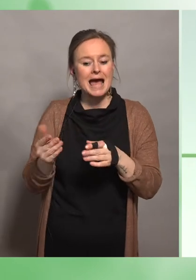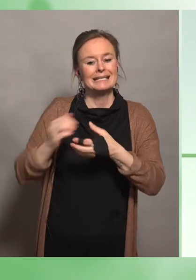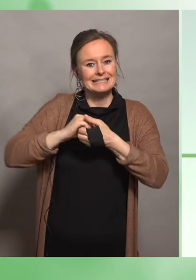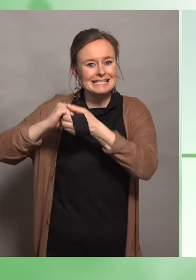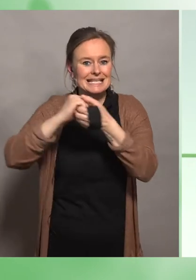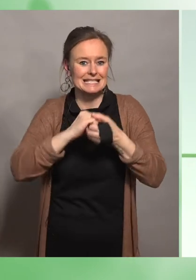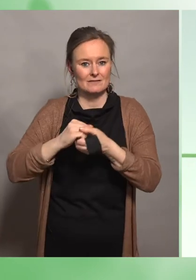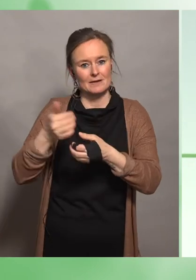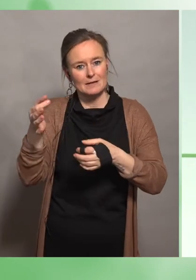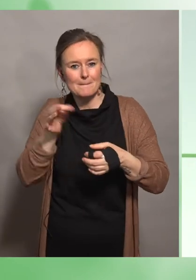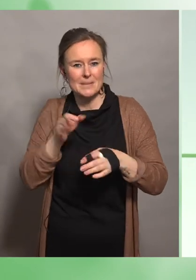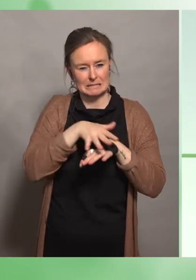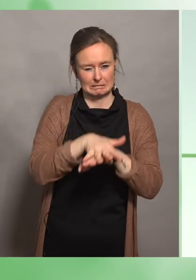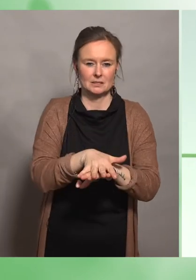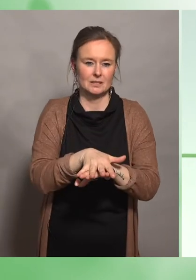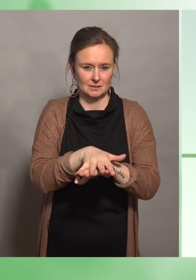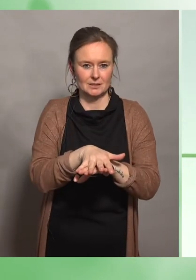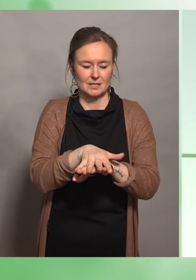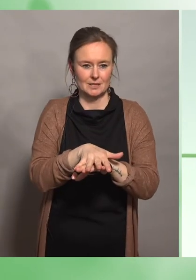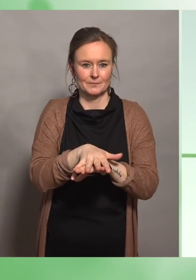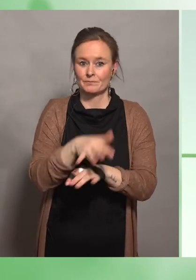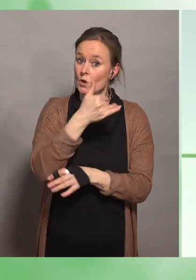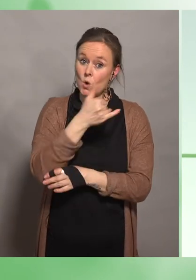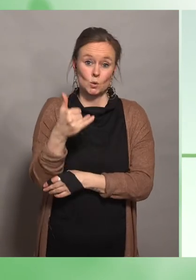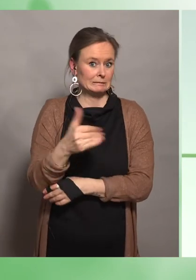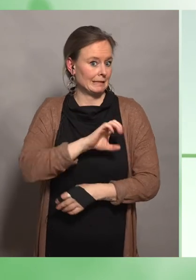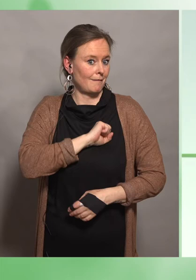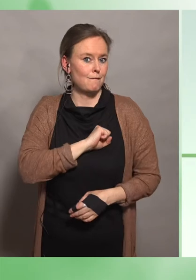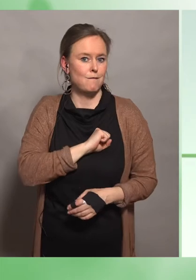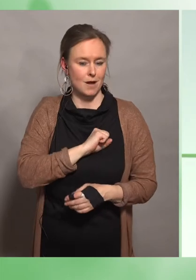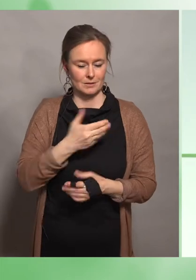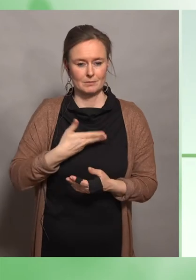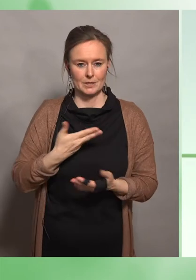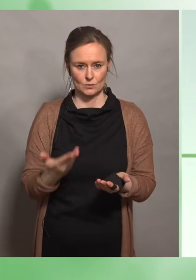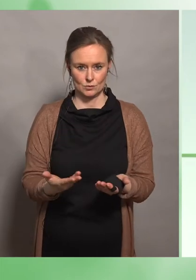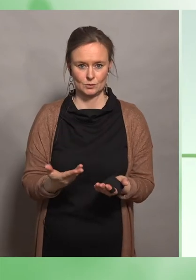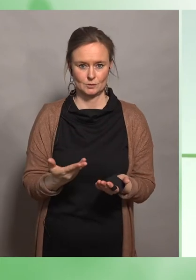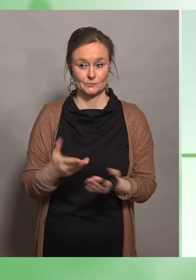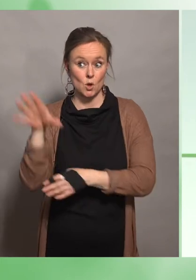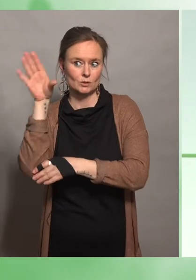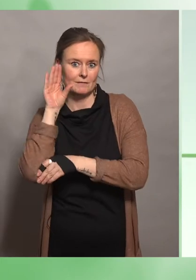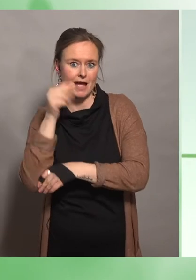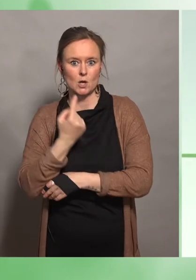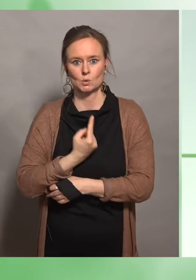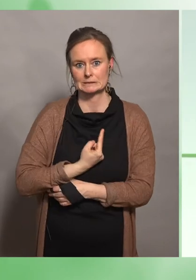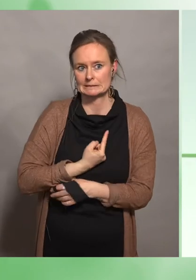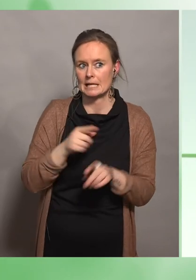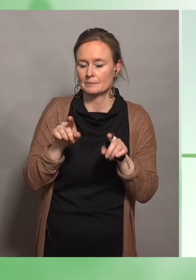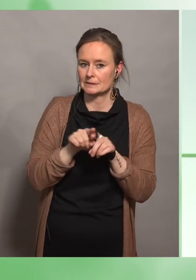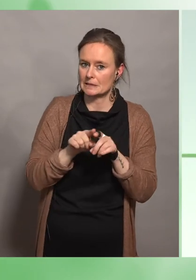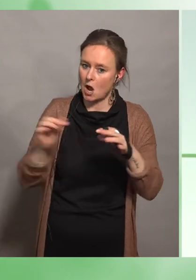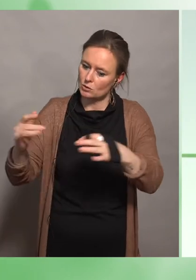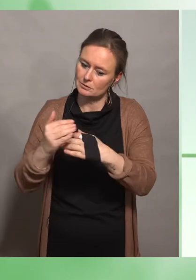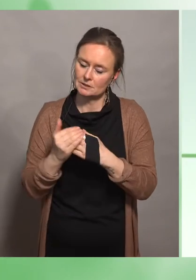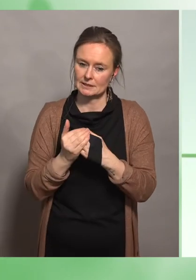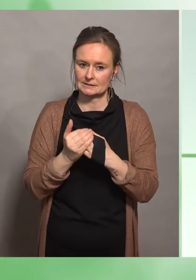viel besser integrieren kann. Und das kommt wirklich jedem von uns zugute. Und die Erfahrung, die ich gesammeln durfte in der Beschäftigung von Menschen